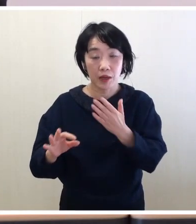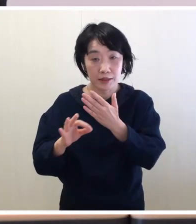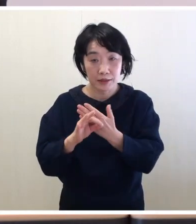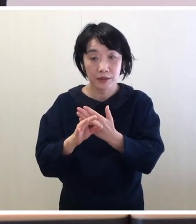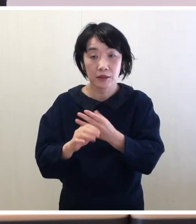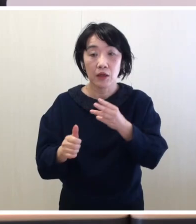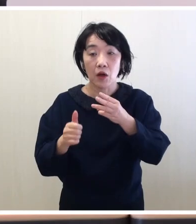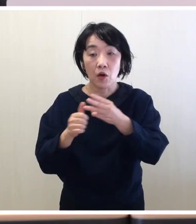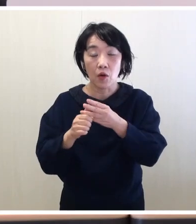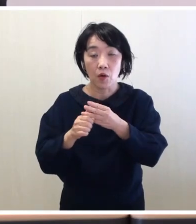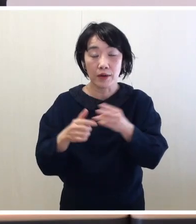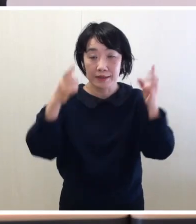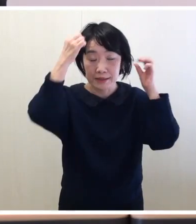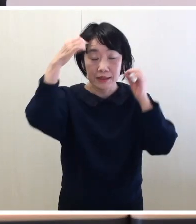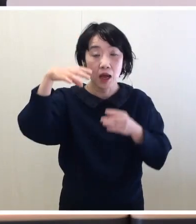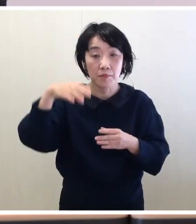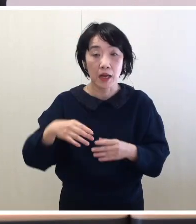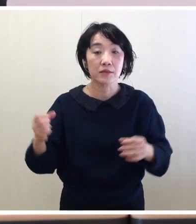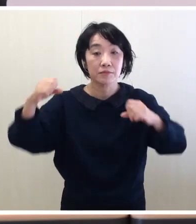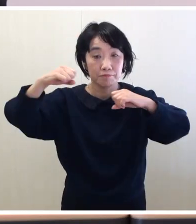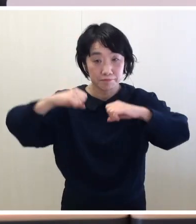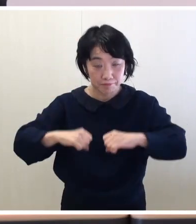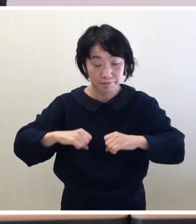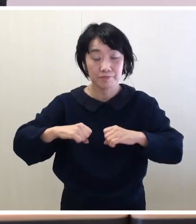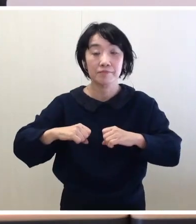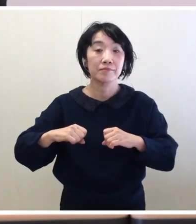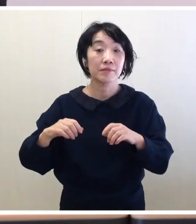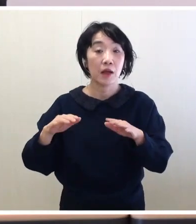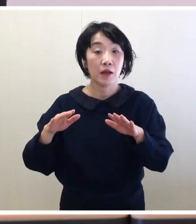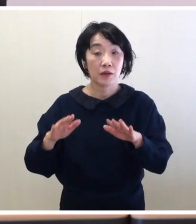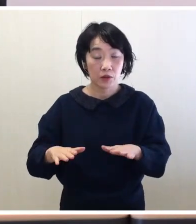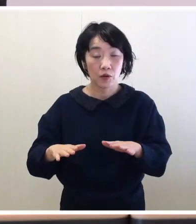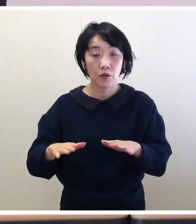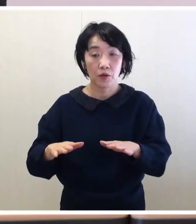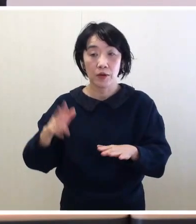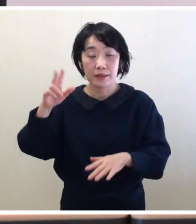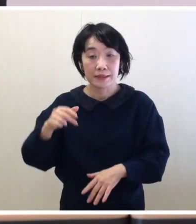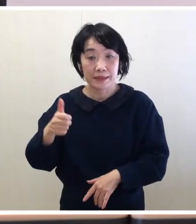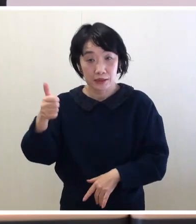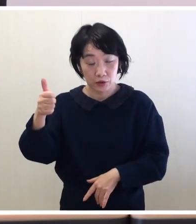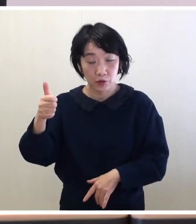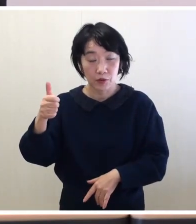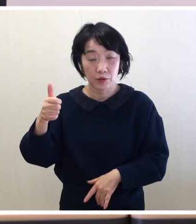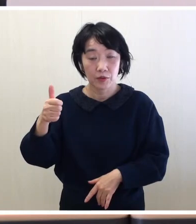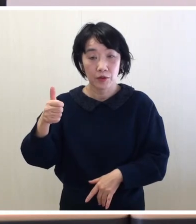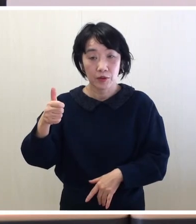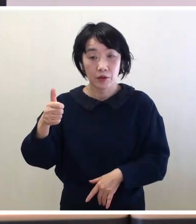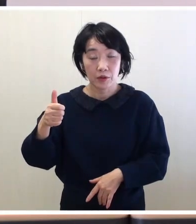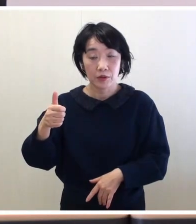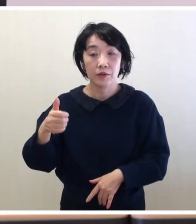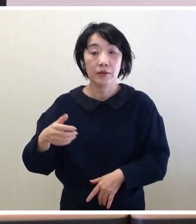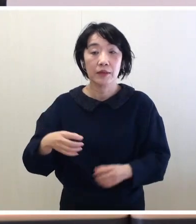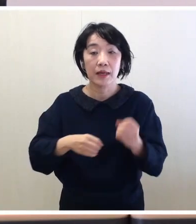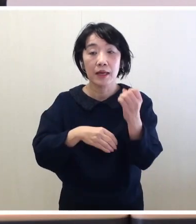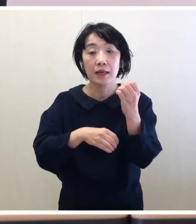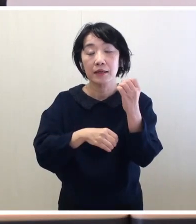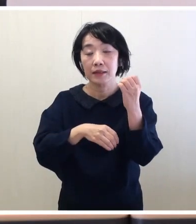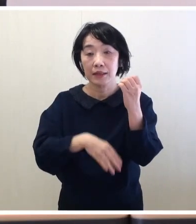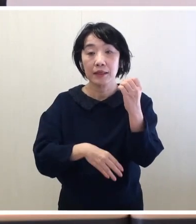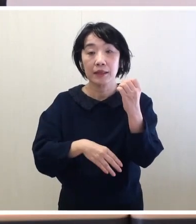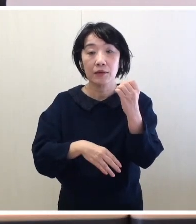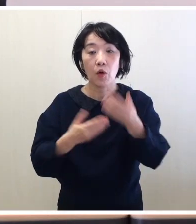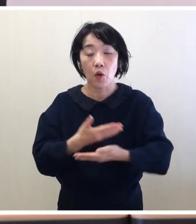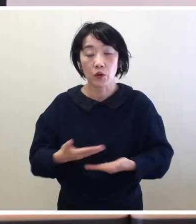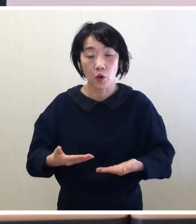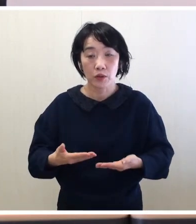度仮称王子キャンパスの設置につきまして合意し、今日村上理事長さんと基本協